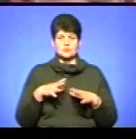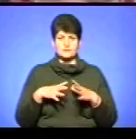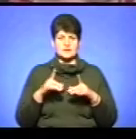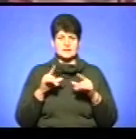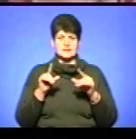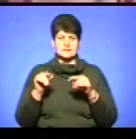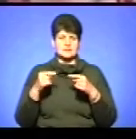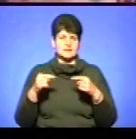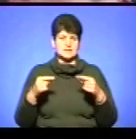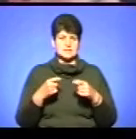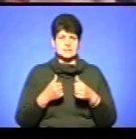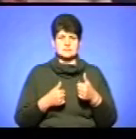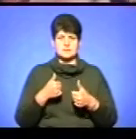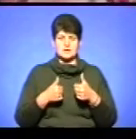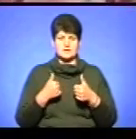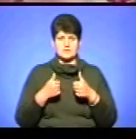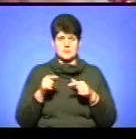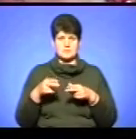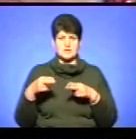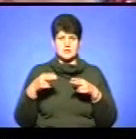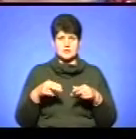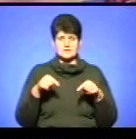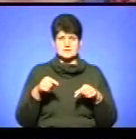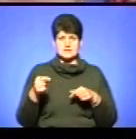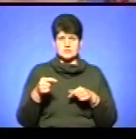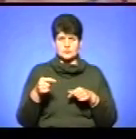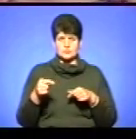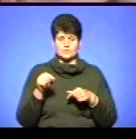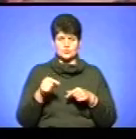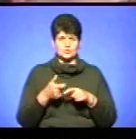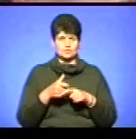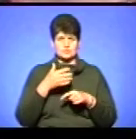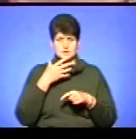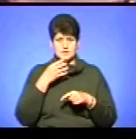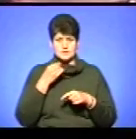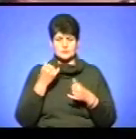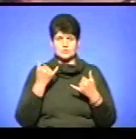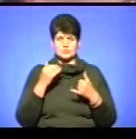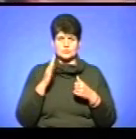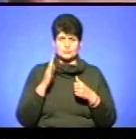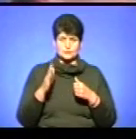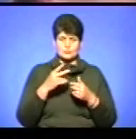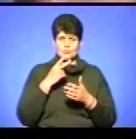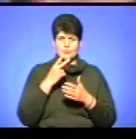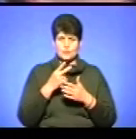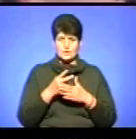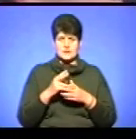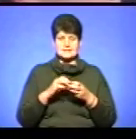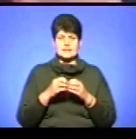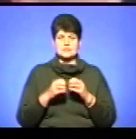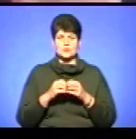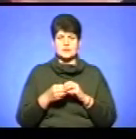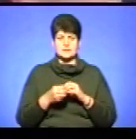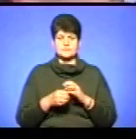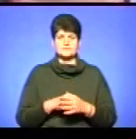на усілякі змагання. Ну і ось приїхали до цього Тернополя. Тут дуже гарно і сьогодні будемо показувати результат.